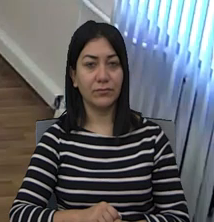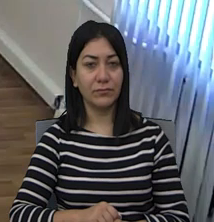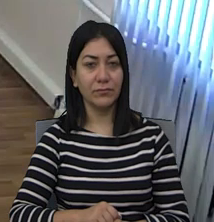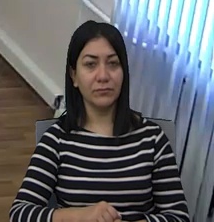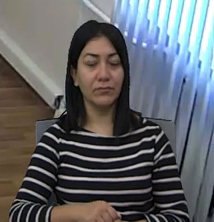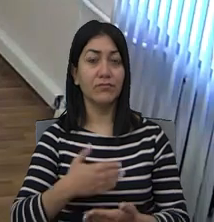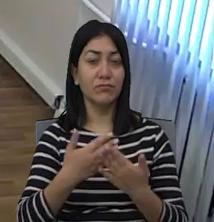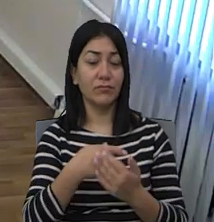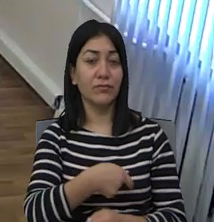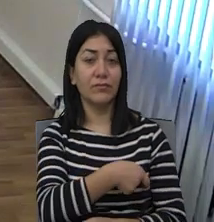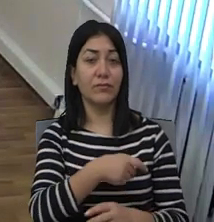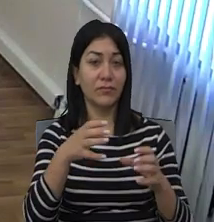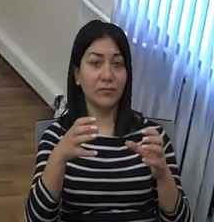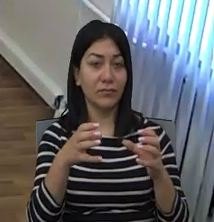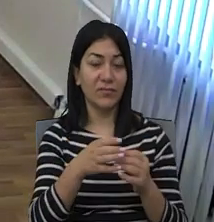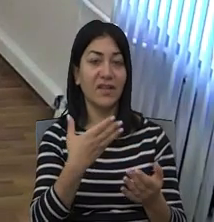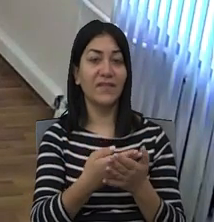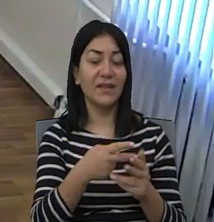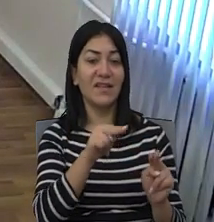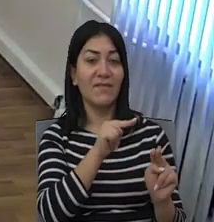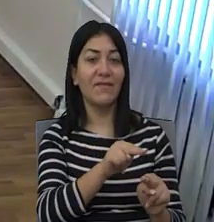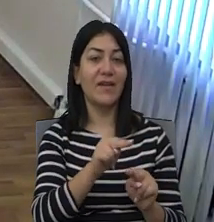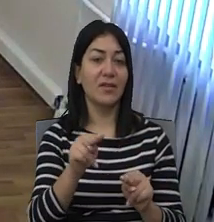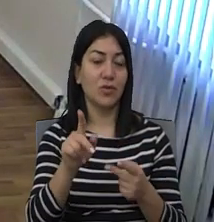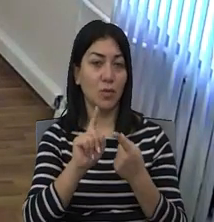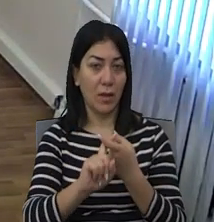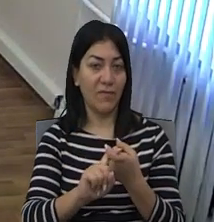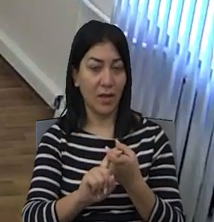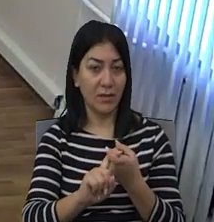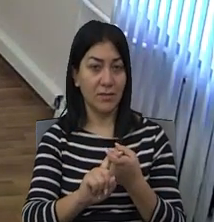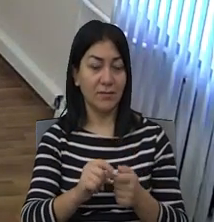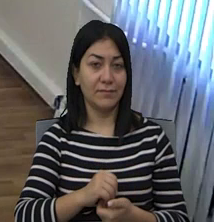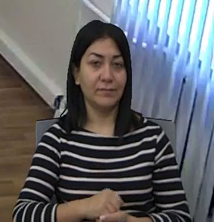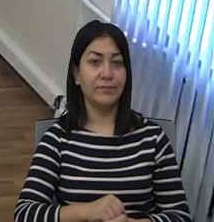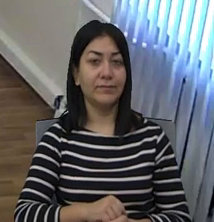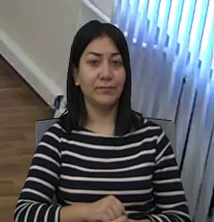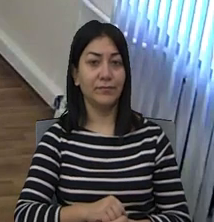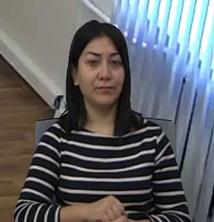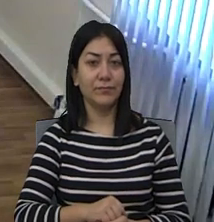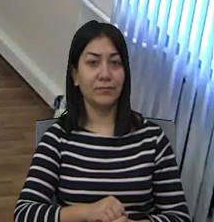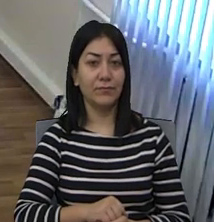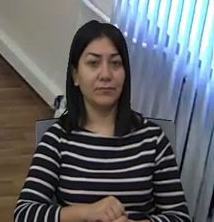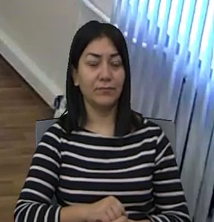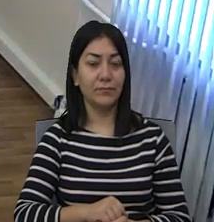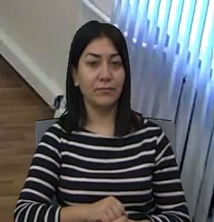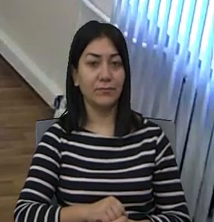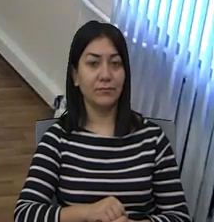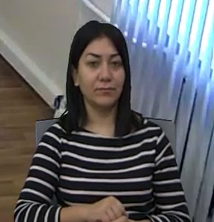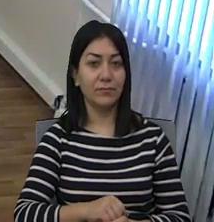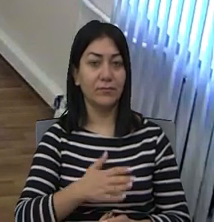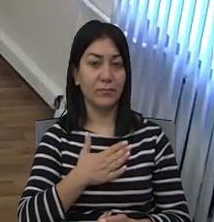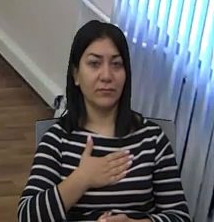Մասնավորապես ուսակցությունների հատիկ ֆինանսական վերահսկողության գործառույթների շրջանակներում մենք